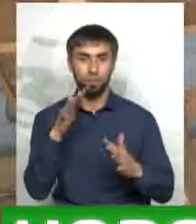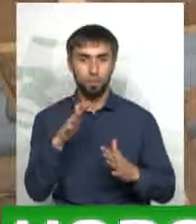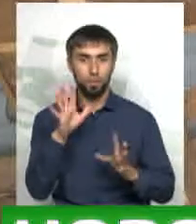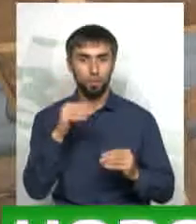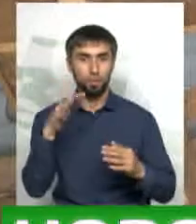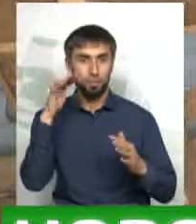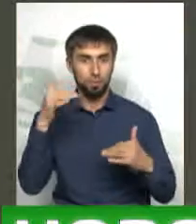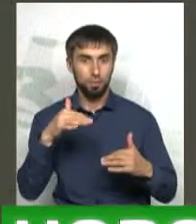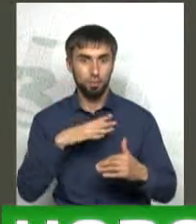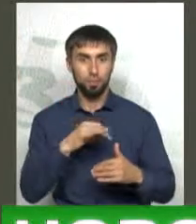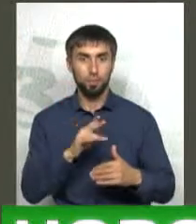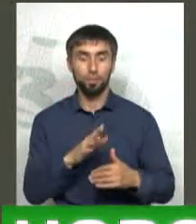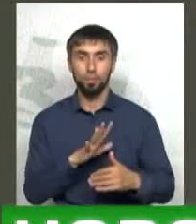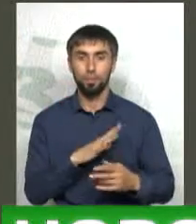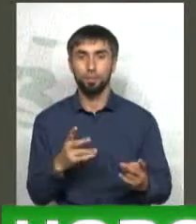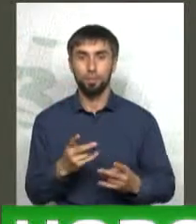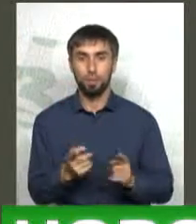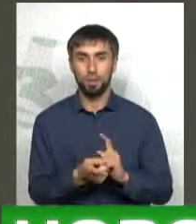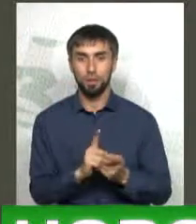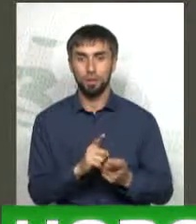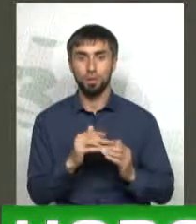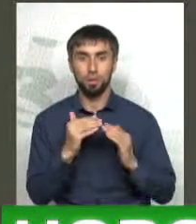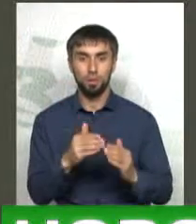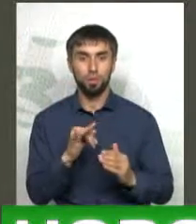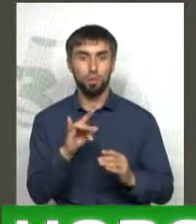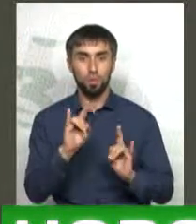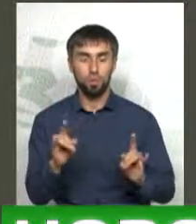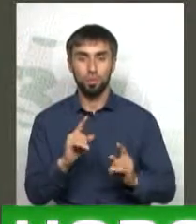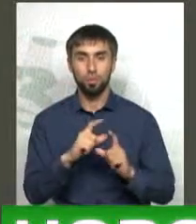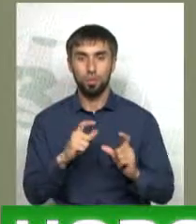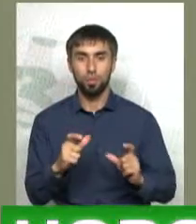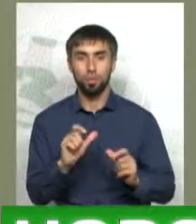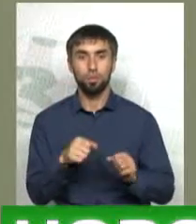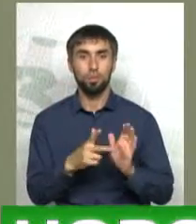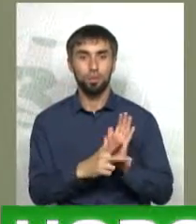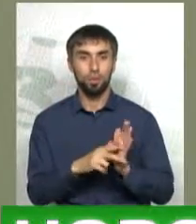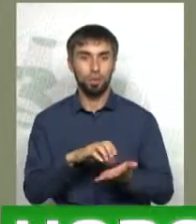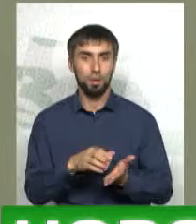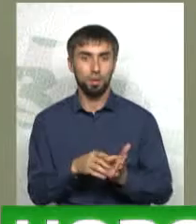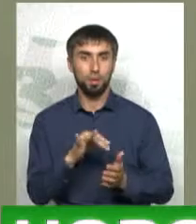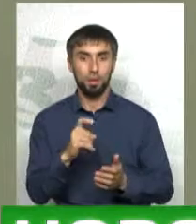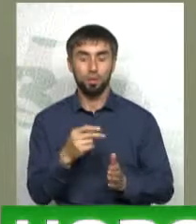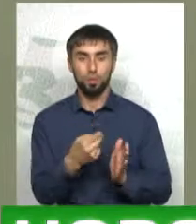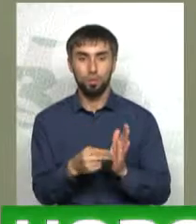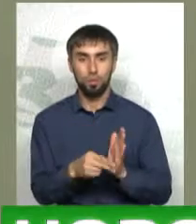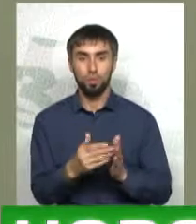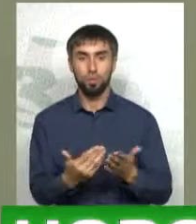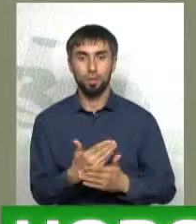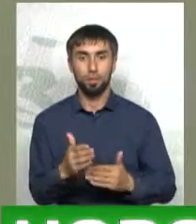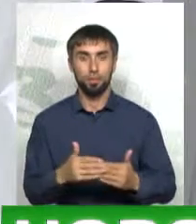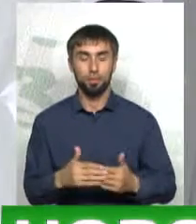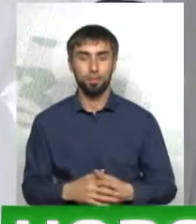все протекало. Подрядчик был вынужден заменить кровлю и окна. В школе около 80 кабинетов. Для них закупили новые